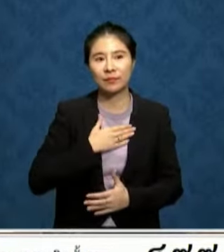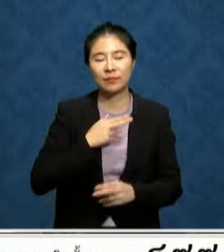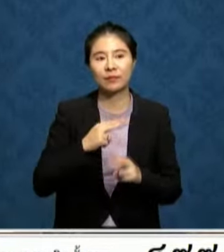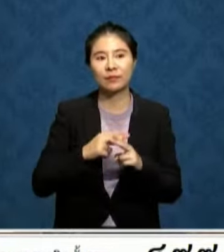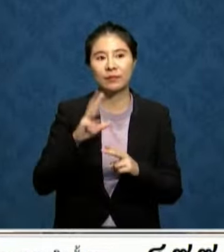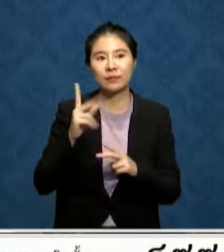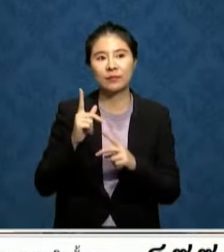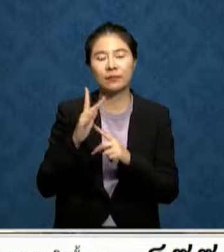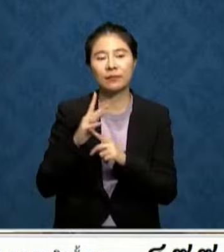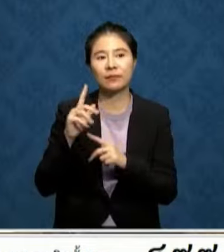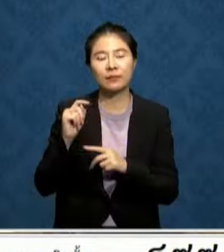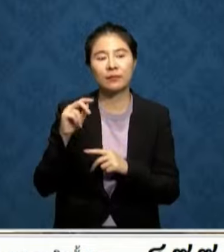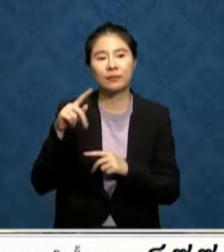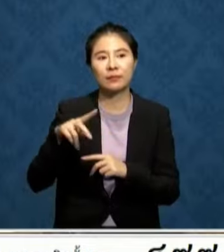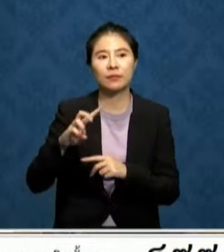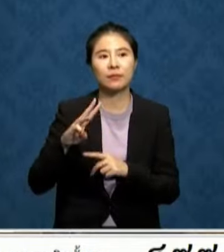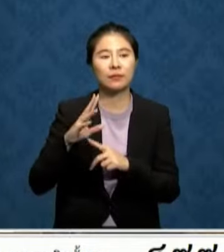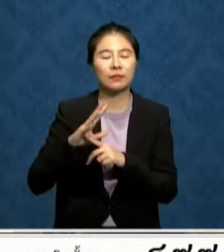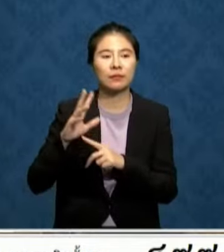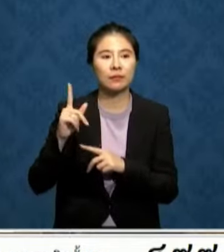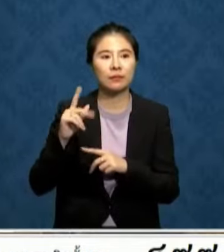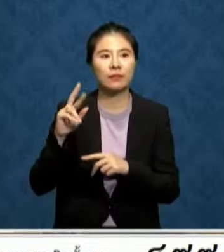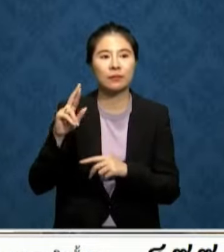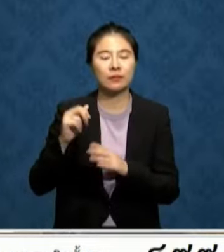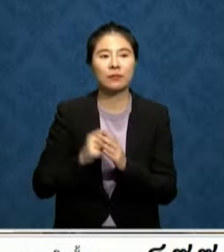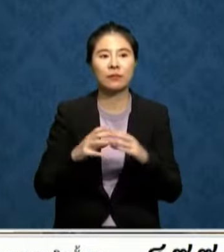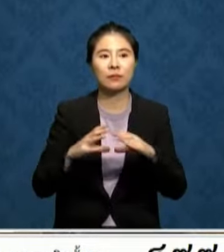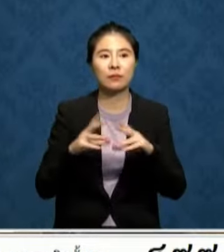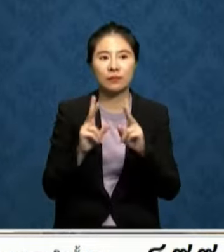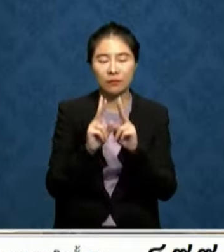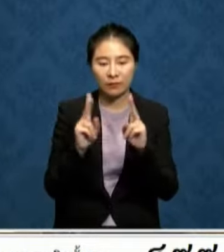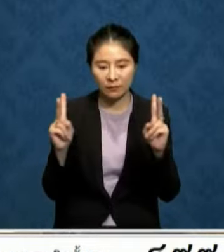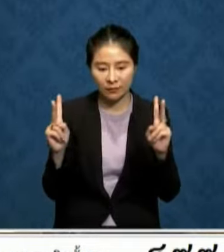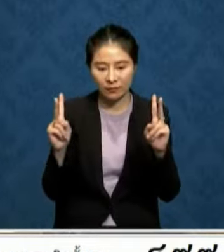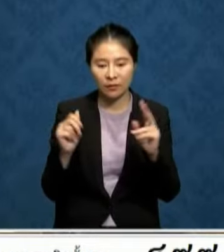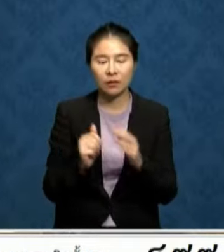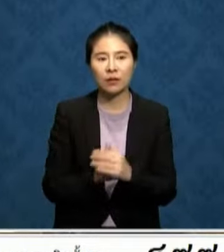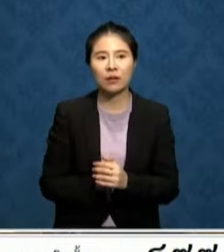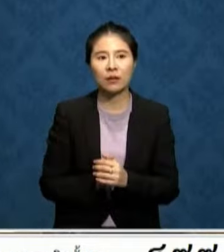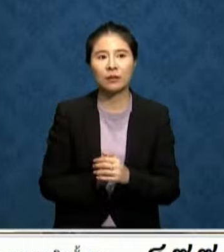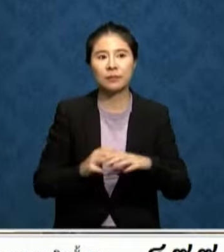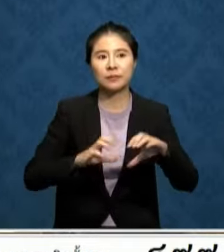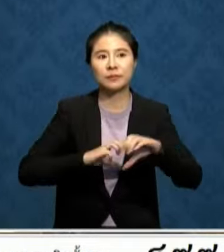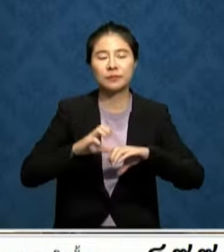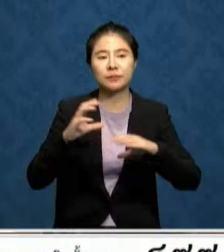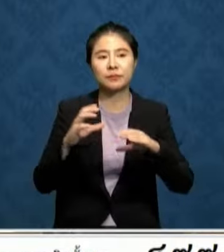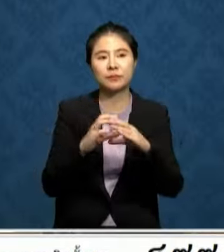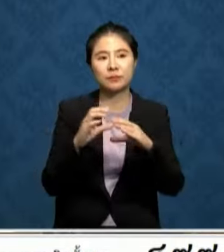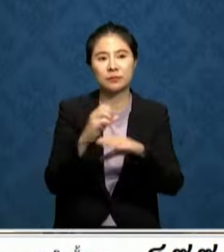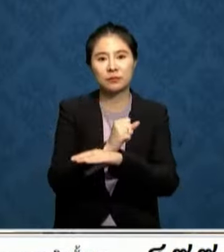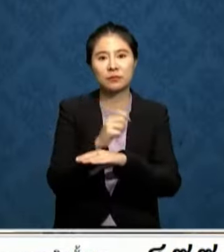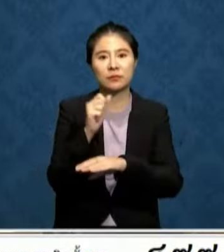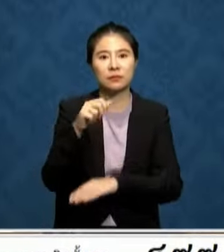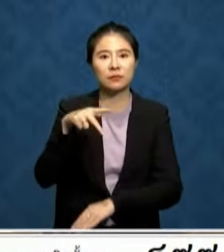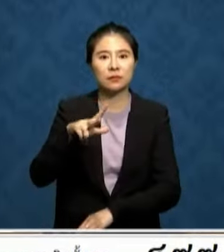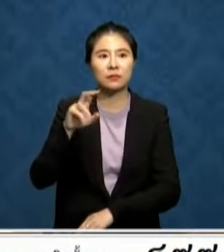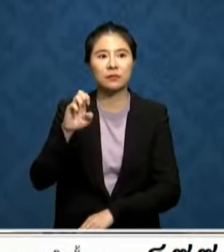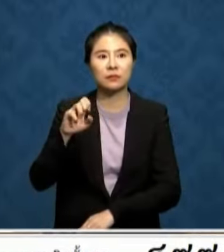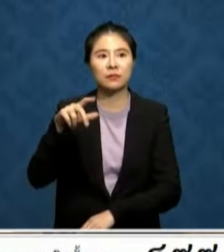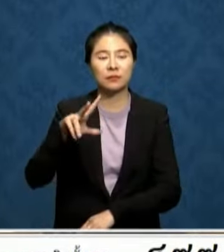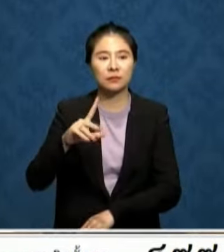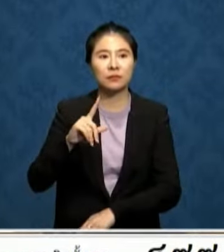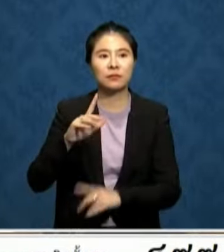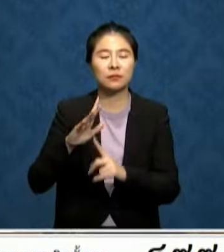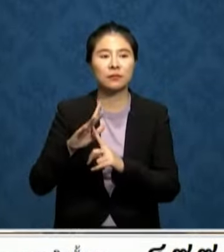นนะครับแล้วก็กรรมการบริหารพรรคคุณอภิชาติสิริสุนทรคุณเบญจาแส